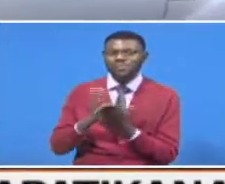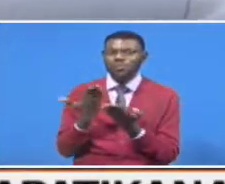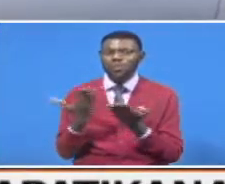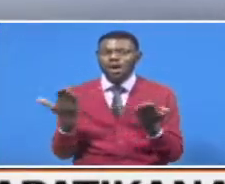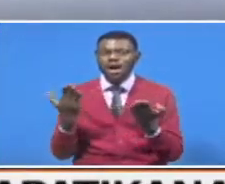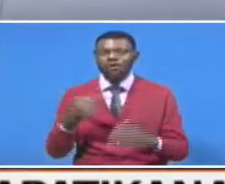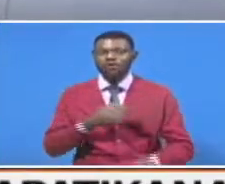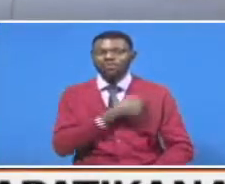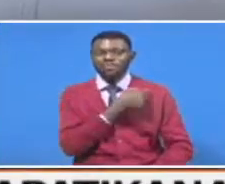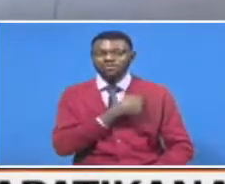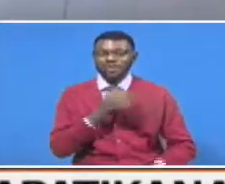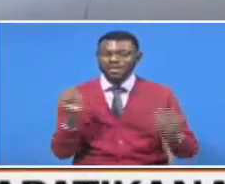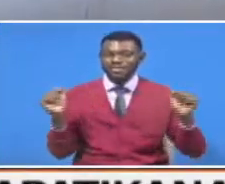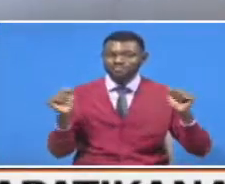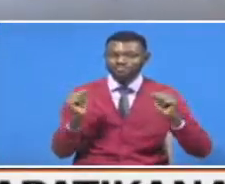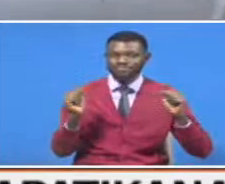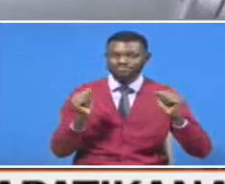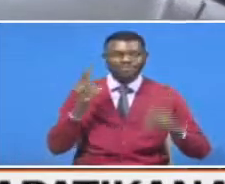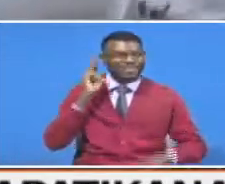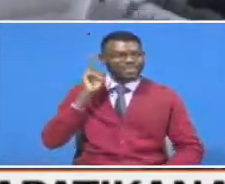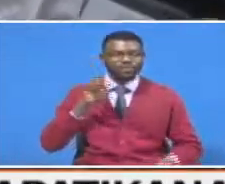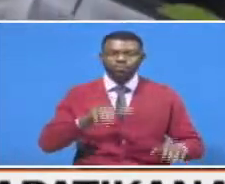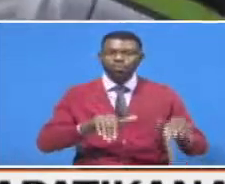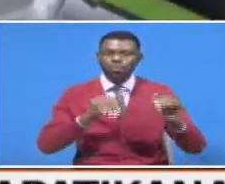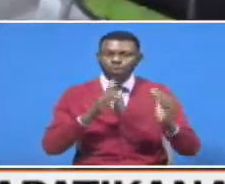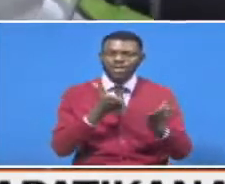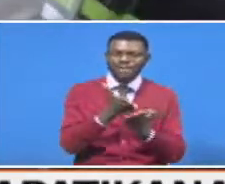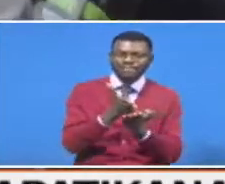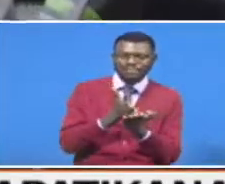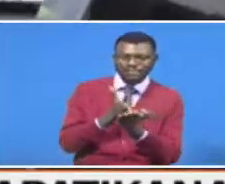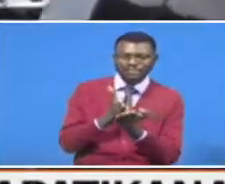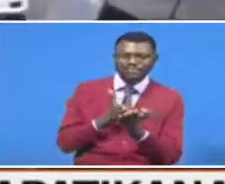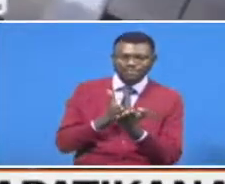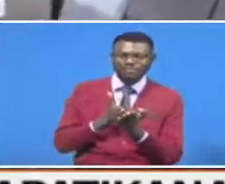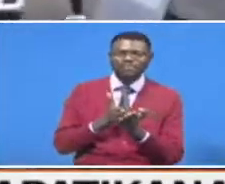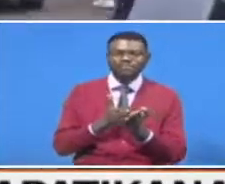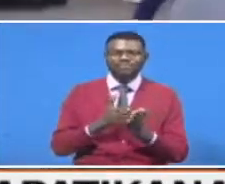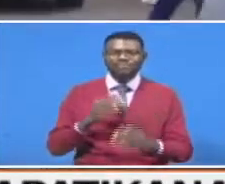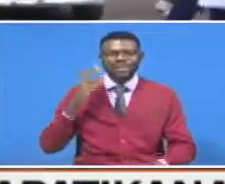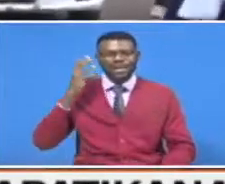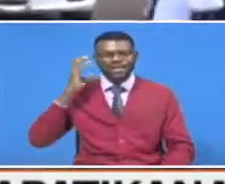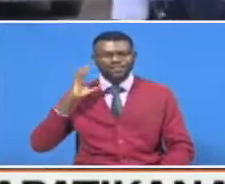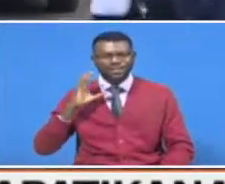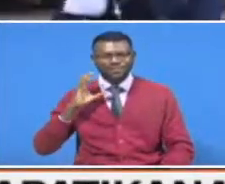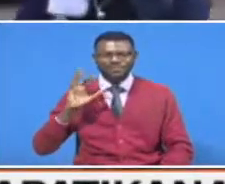ya Kisii ukingoja kufanyiwa upasuaji. Clement Masombo,